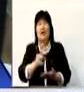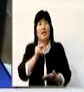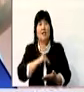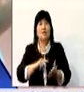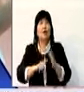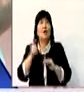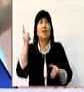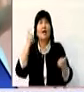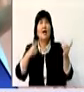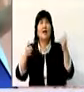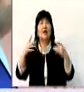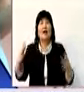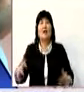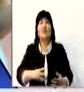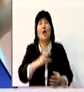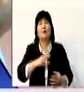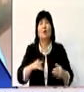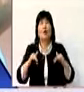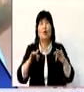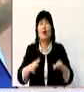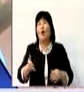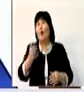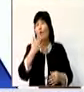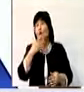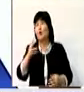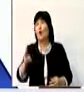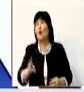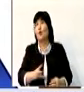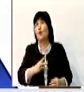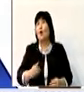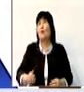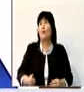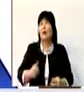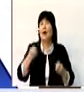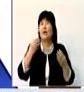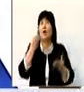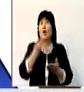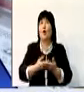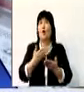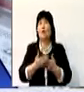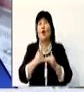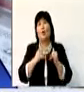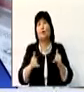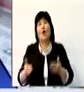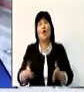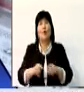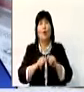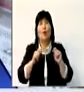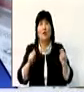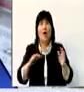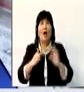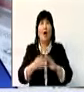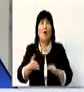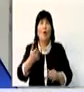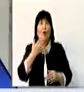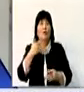жолында шығармашылық пен шабытты ұштастыра отырып, ұлттық рух, мәдени тағылым деген құндылықтардың өрістеуіне жол ашты. Ауылда